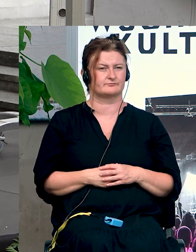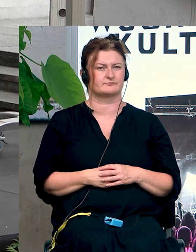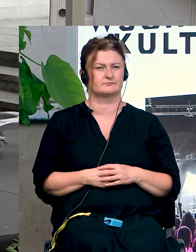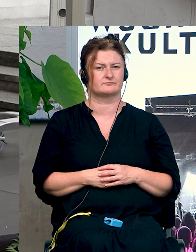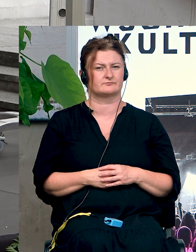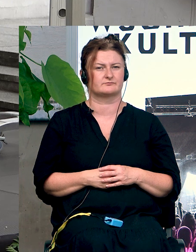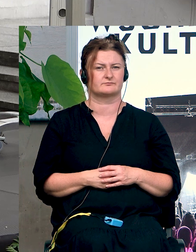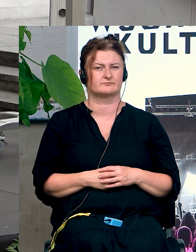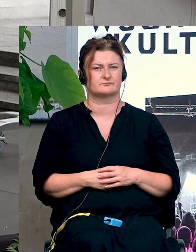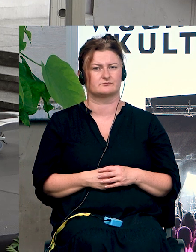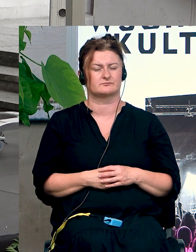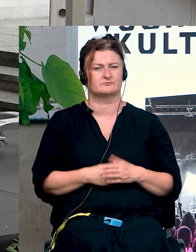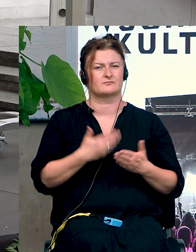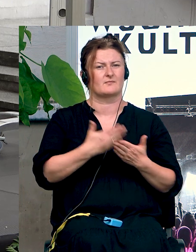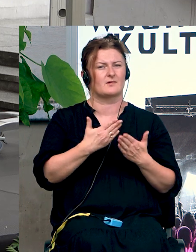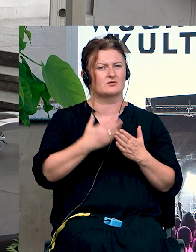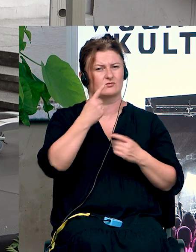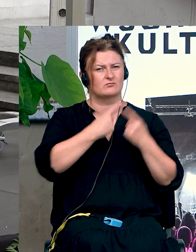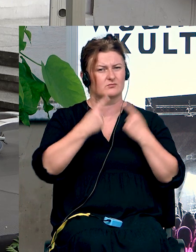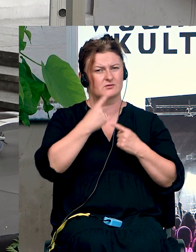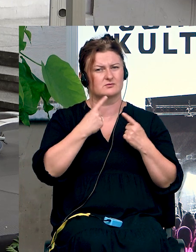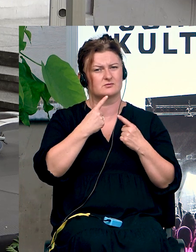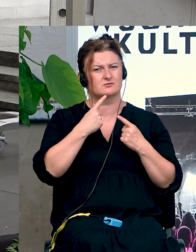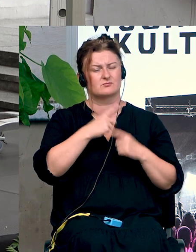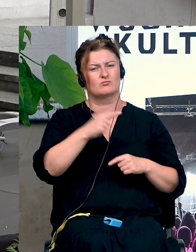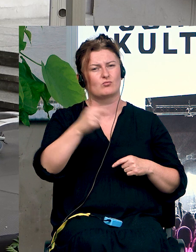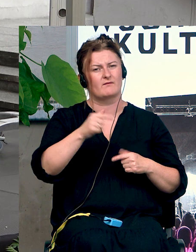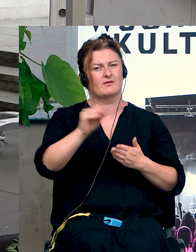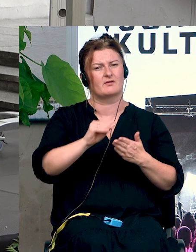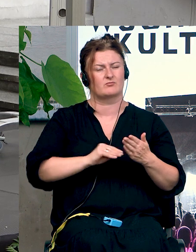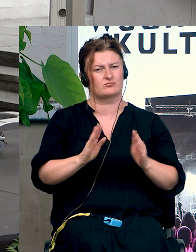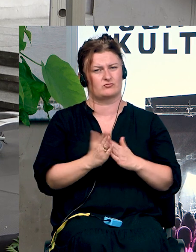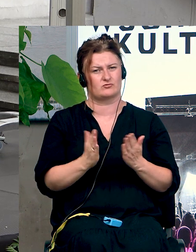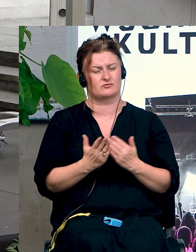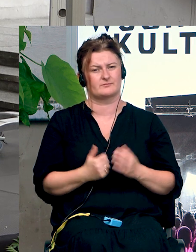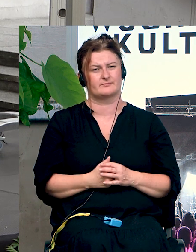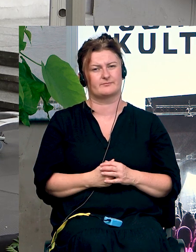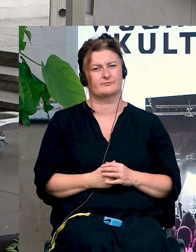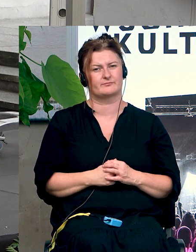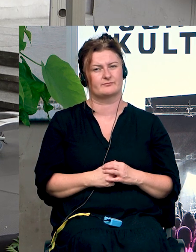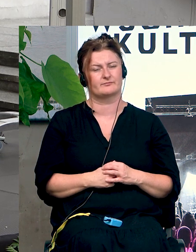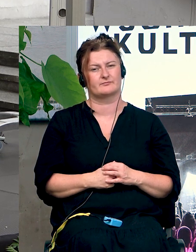I dlaczego uważałaś, że powinnaś napisać taką książkę?